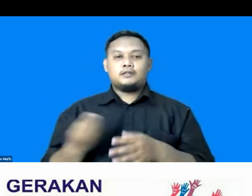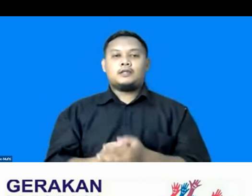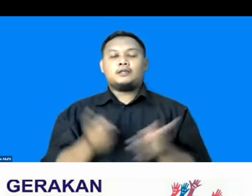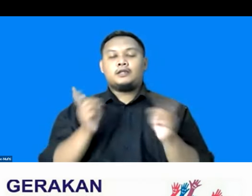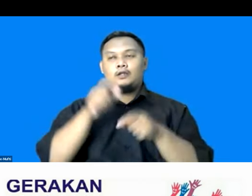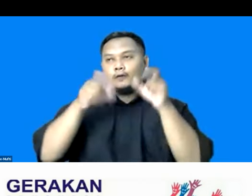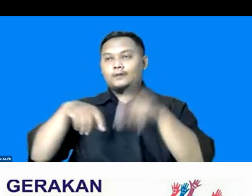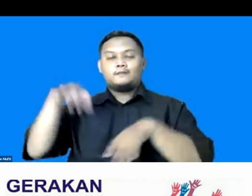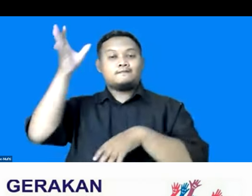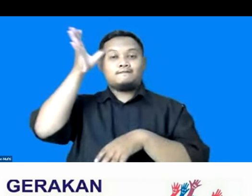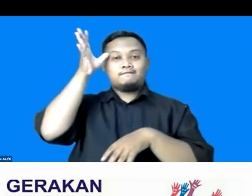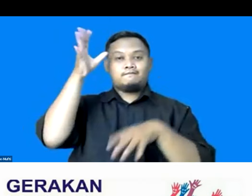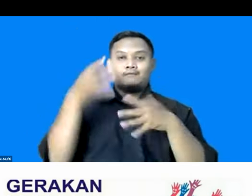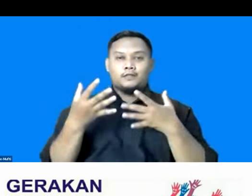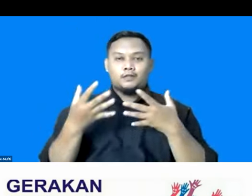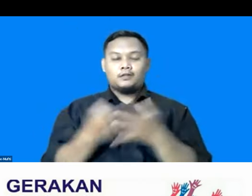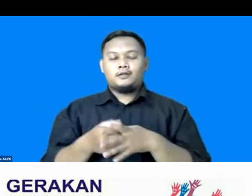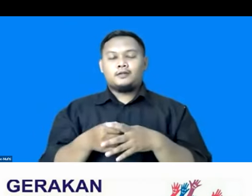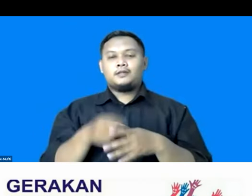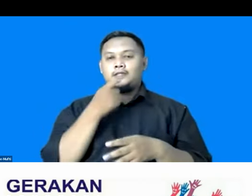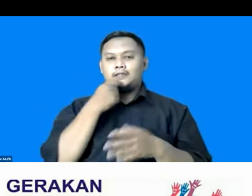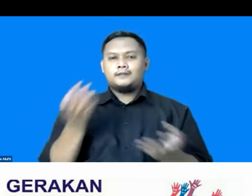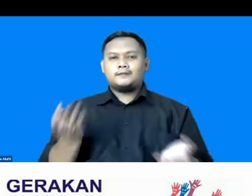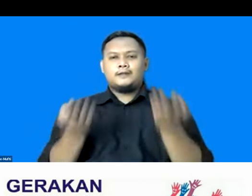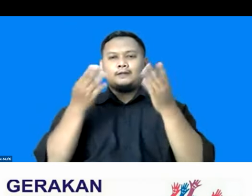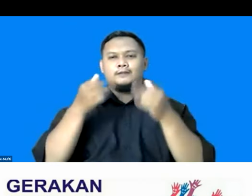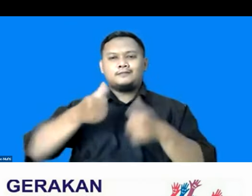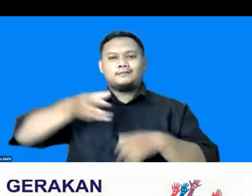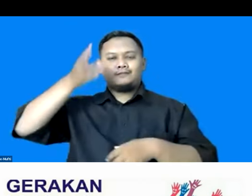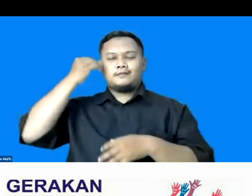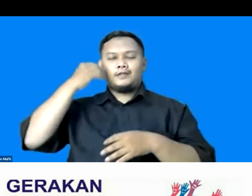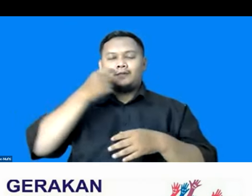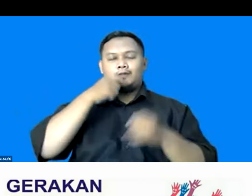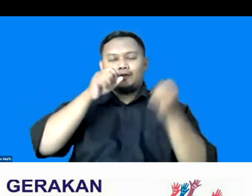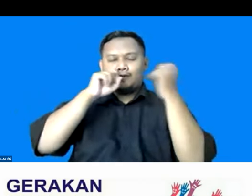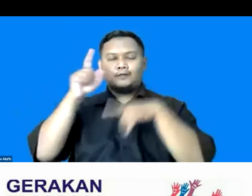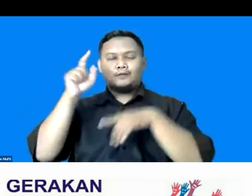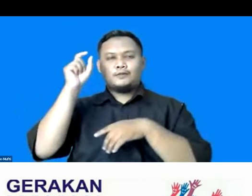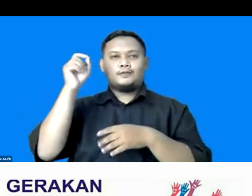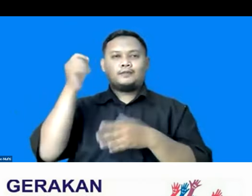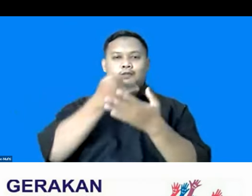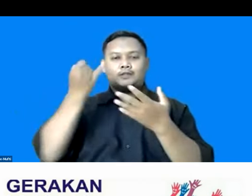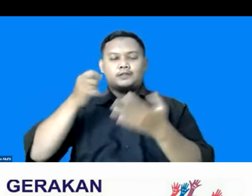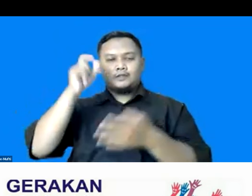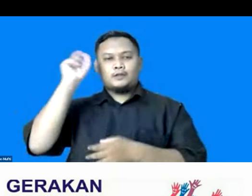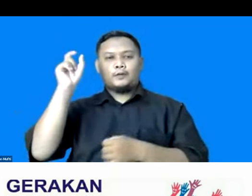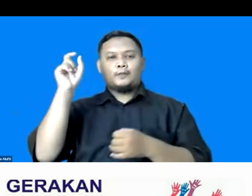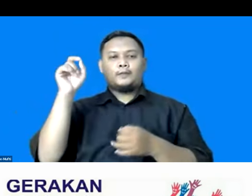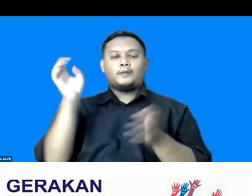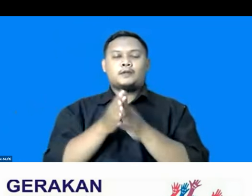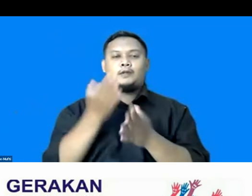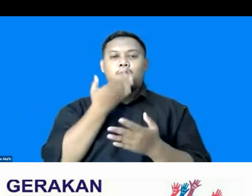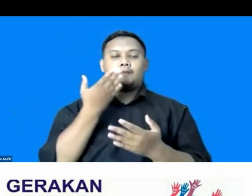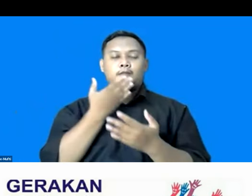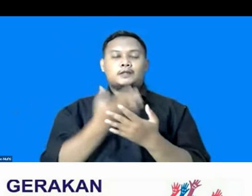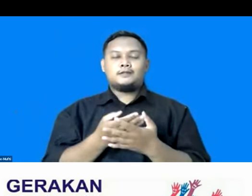yang tidak mengerti tentang bangunan paling tidak paham tentang konsep universal design dengan bahasa yang sederhana. Itu sih Pak Gun